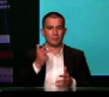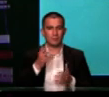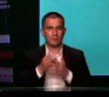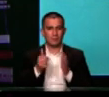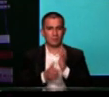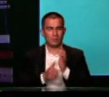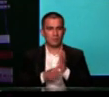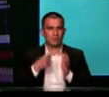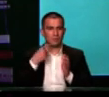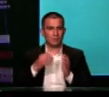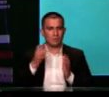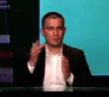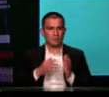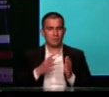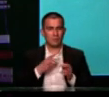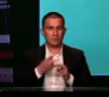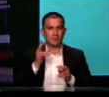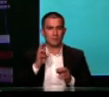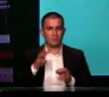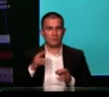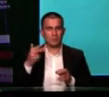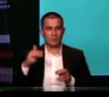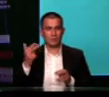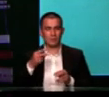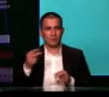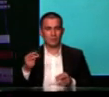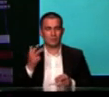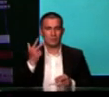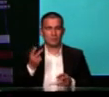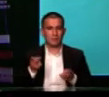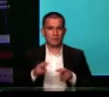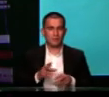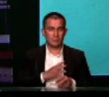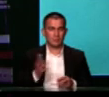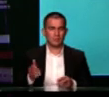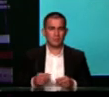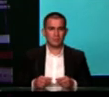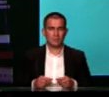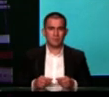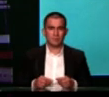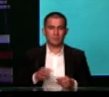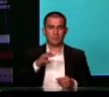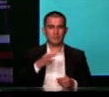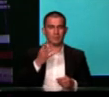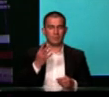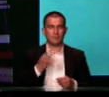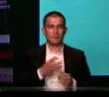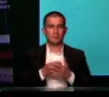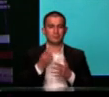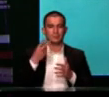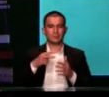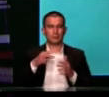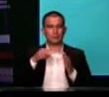mod 33, 33 ga bo'lganimizda esa 7 qoldiq hosil bo'ldi. M5 keyingi harf U